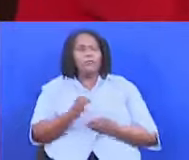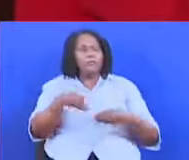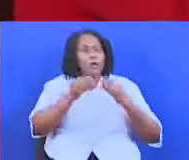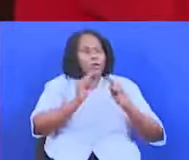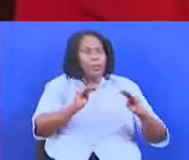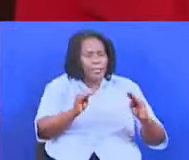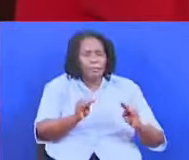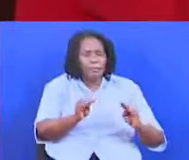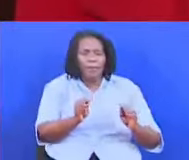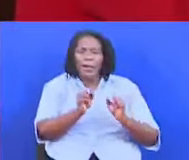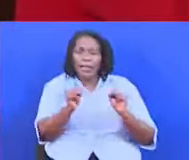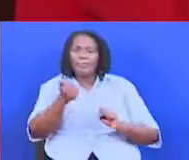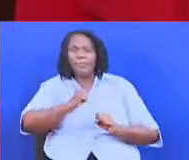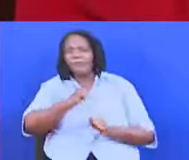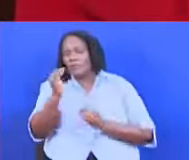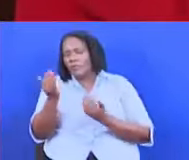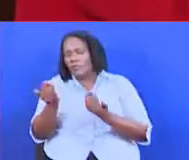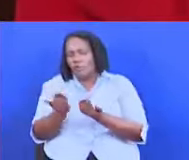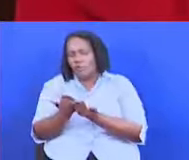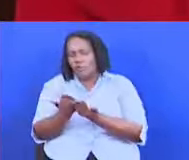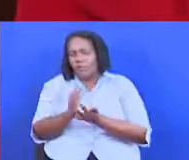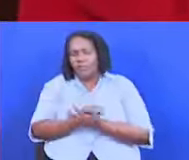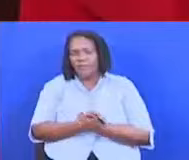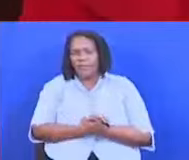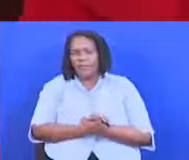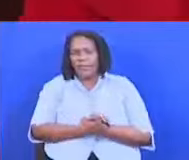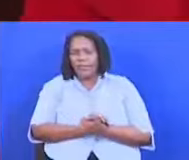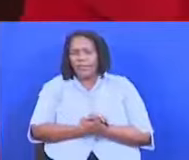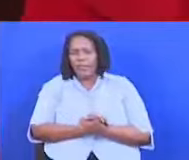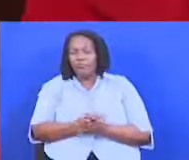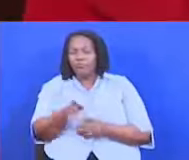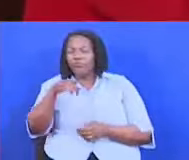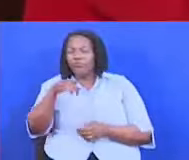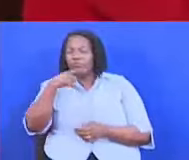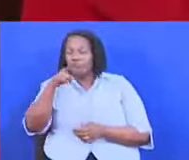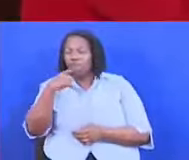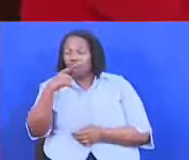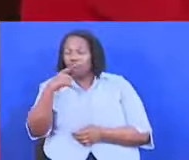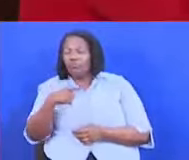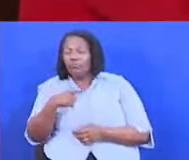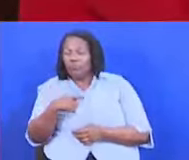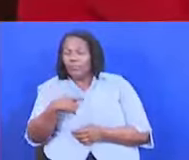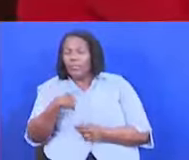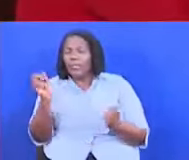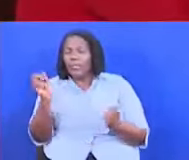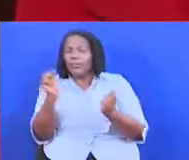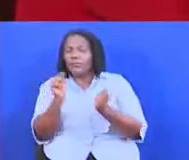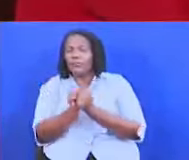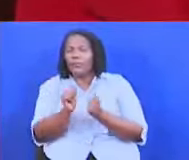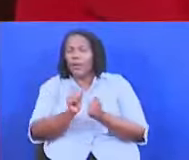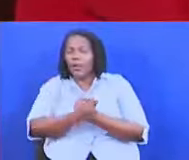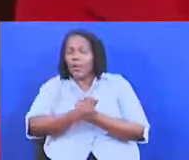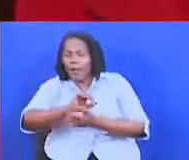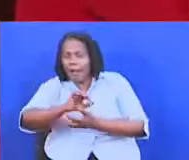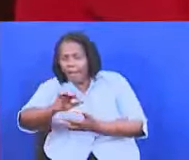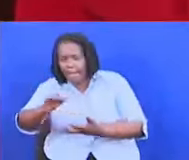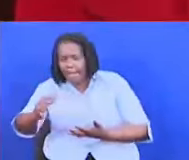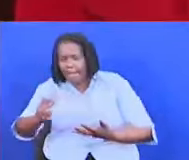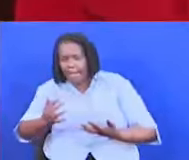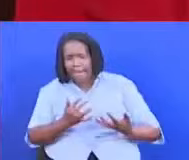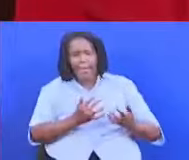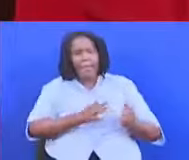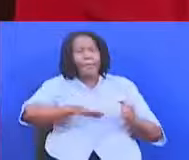na kuishauri wizara, tunapozungumzia swala la kutoa maeneo kwa ajili ya kuwapa wenye